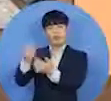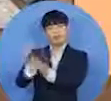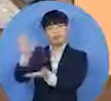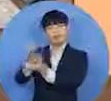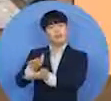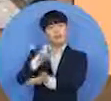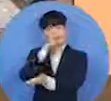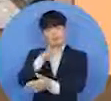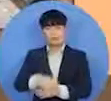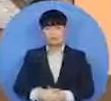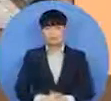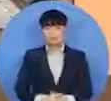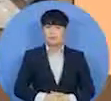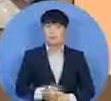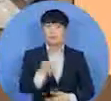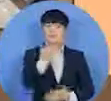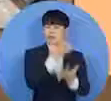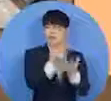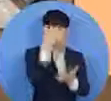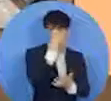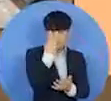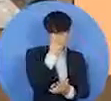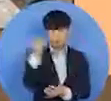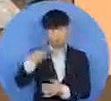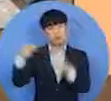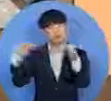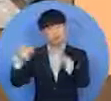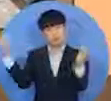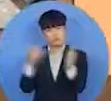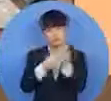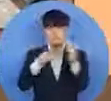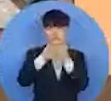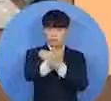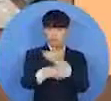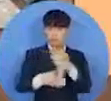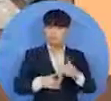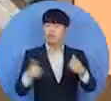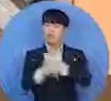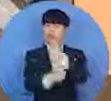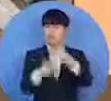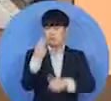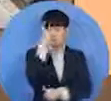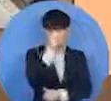천안시 도시재생지원센터로 접수하고 서류 심사와 면접 등을 거쳐